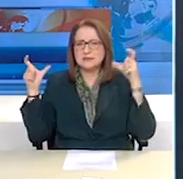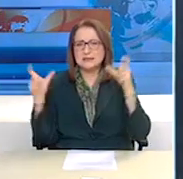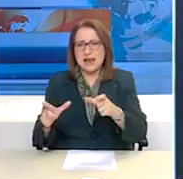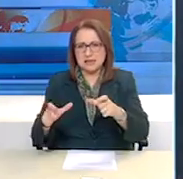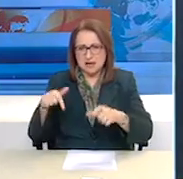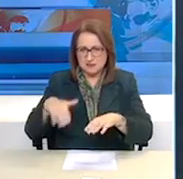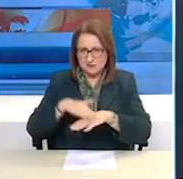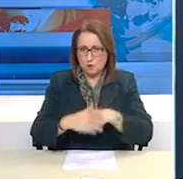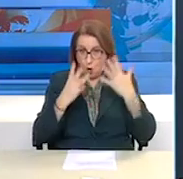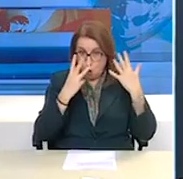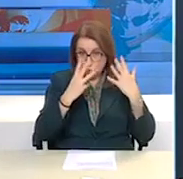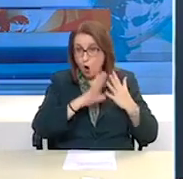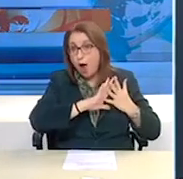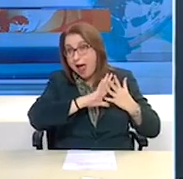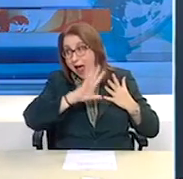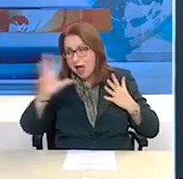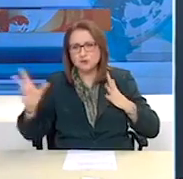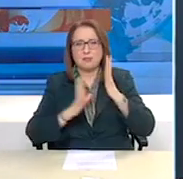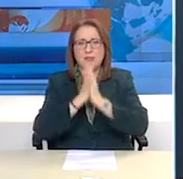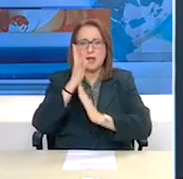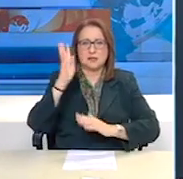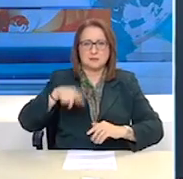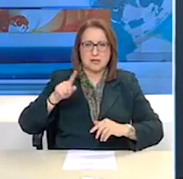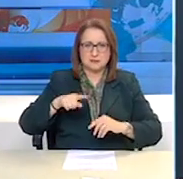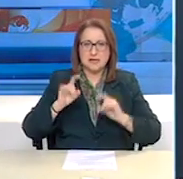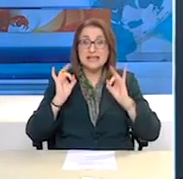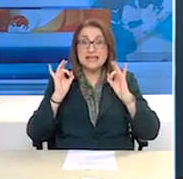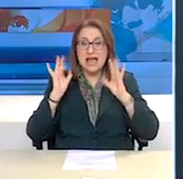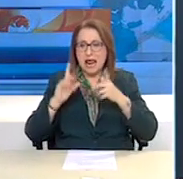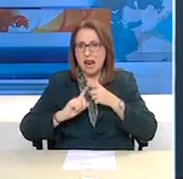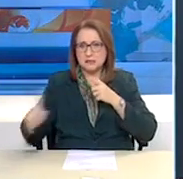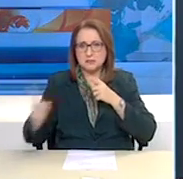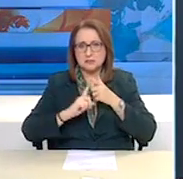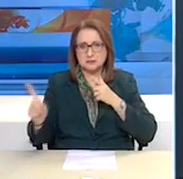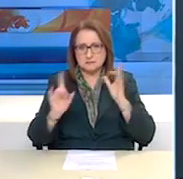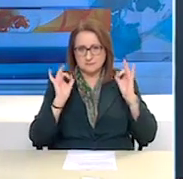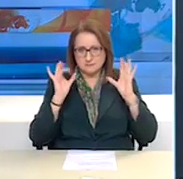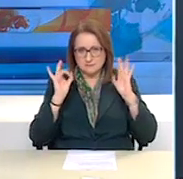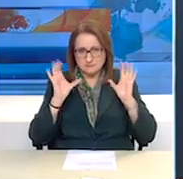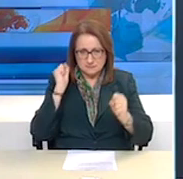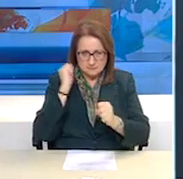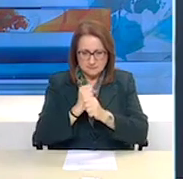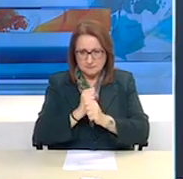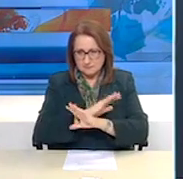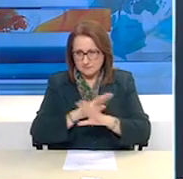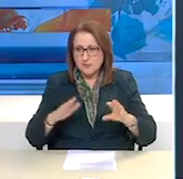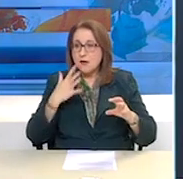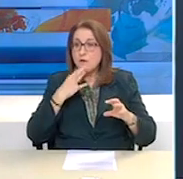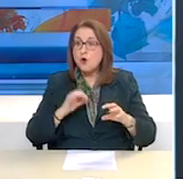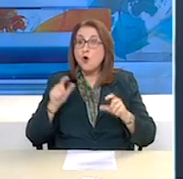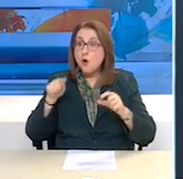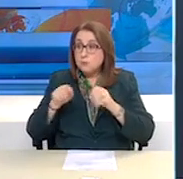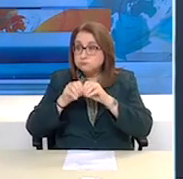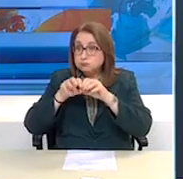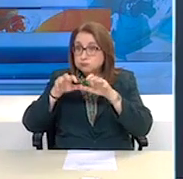στις 8 και έχει διάρκεια 14 ημερών. Η απόφαση, η οποία αποσκοπεί στον περιορισμό της εξάπλωσης της νόσου στην ευρύτερη περιοχή,